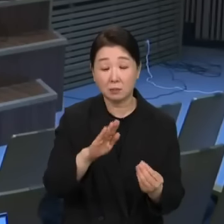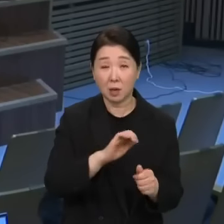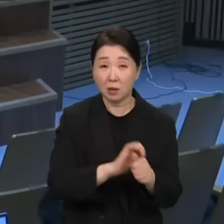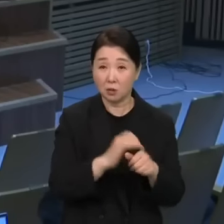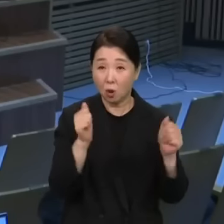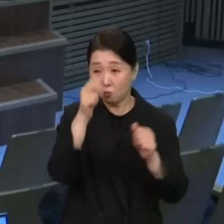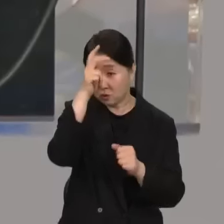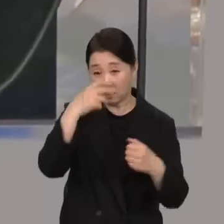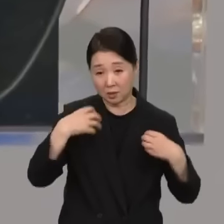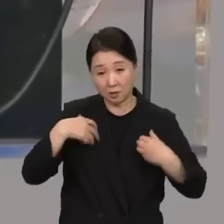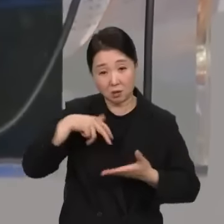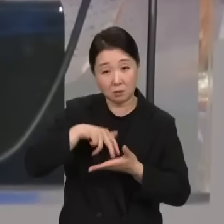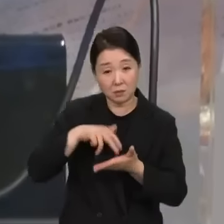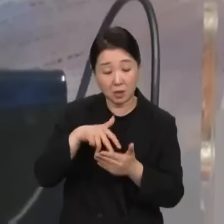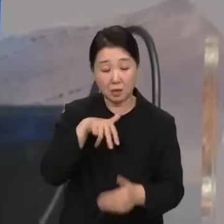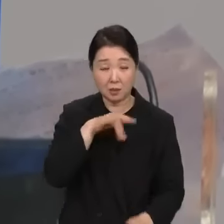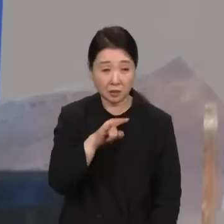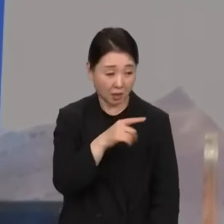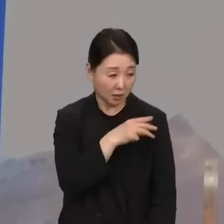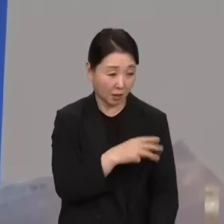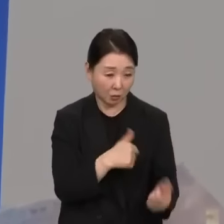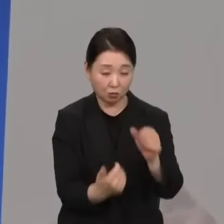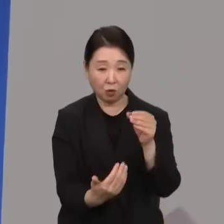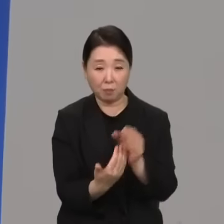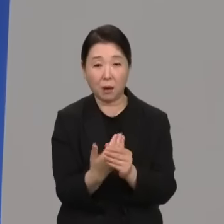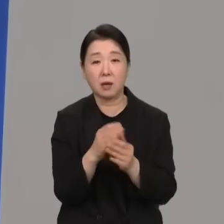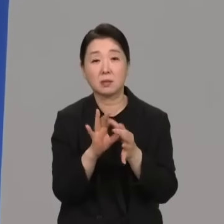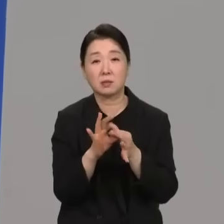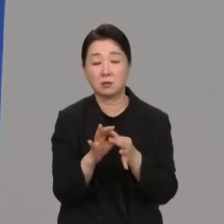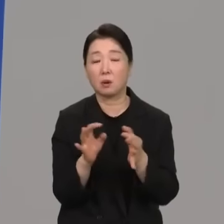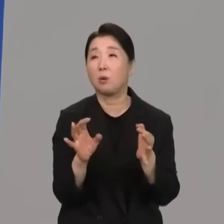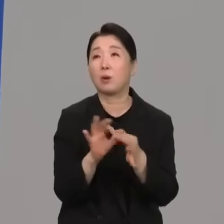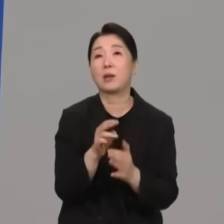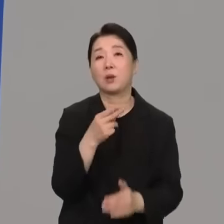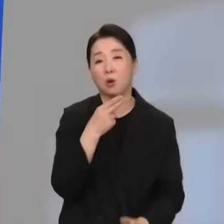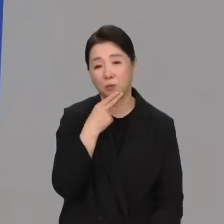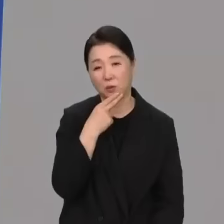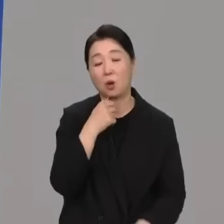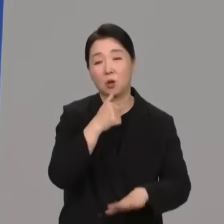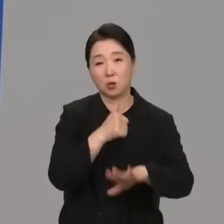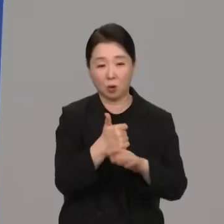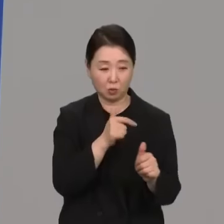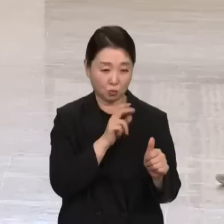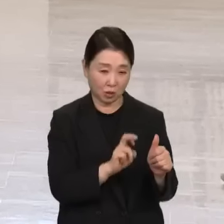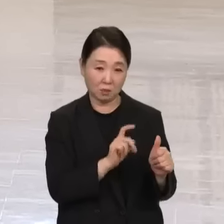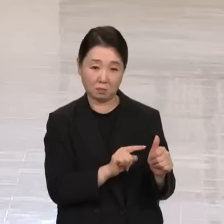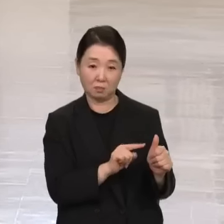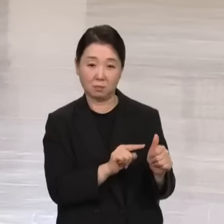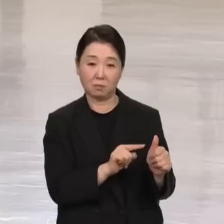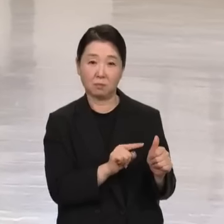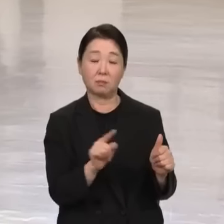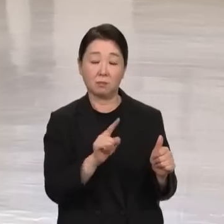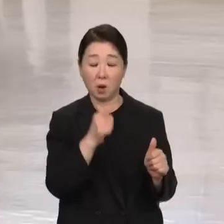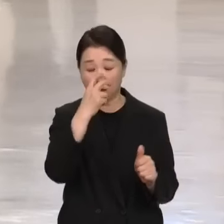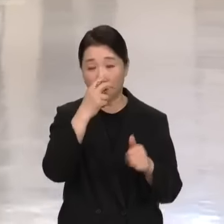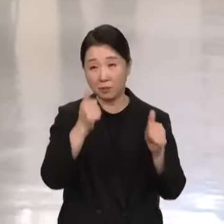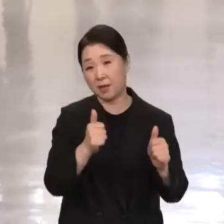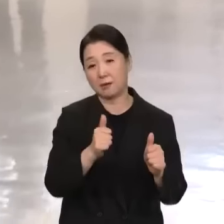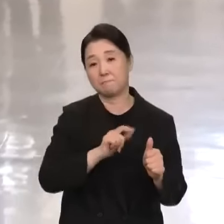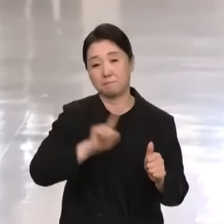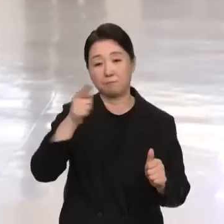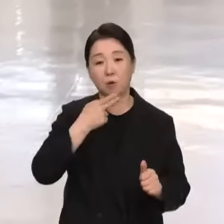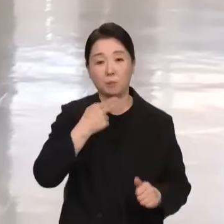경북경찰청은 최상병의 사망에 직접적인 인과관계가 없다며 임성근 당시 사단장은 검찰에 넘기지